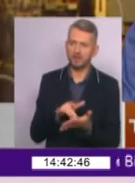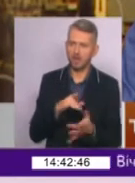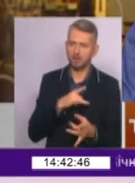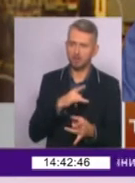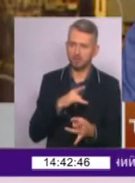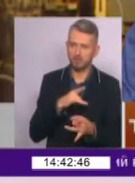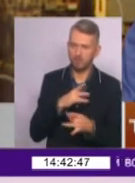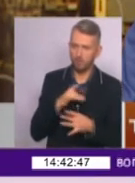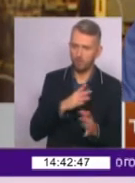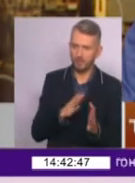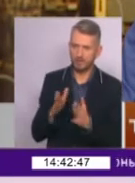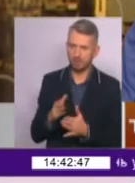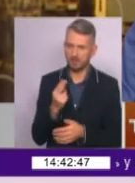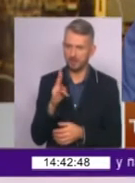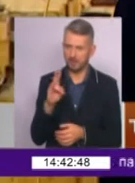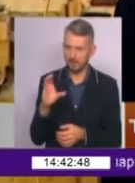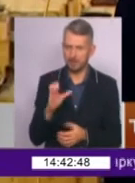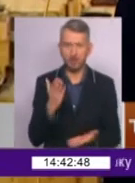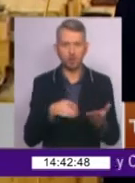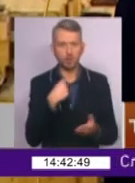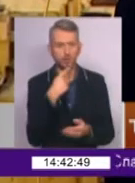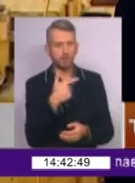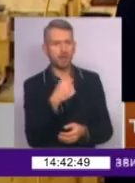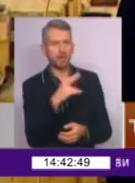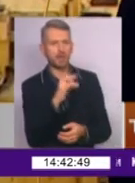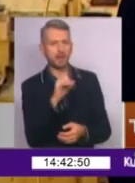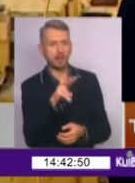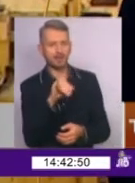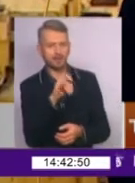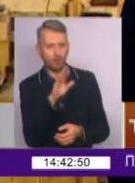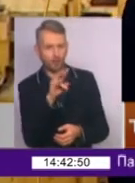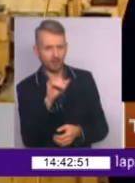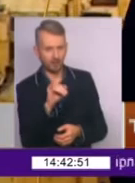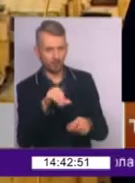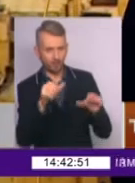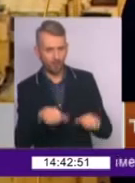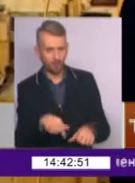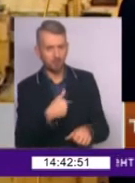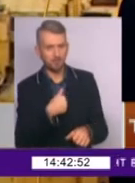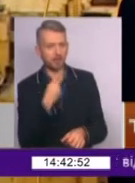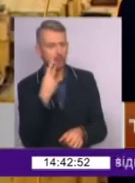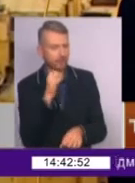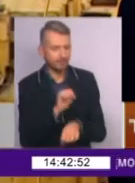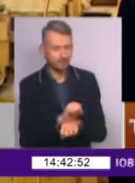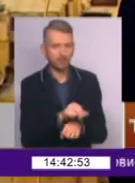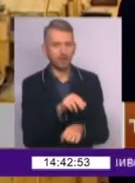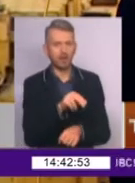системи? Якщо ми говоримо про генералізовані ці форми, ми весь час на менінгококовій зупиняємося, але є ще пневмококова